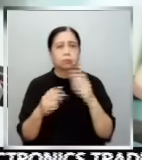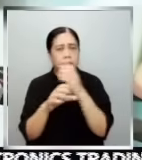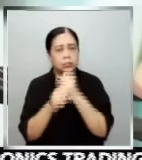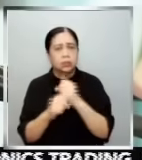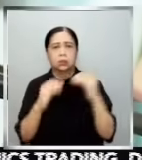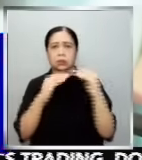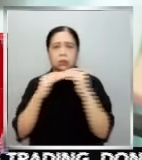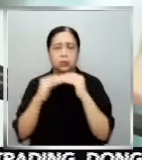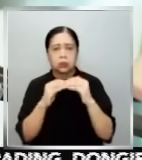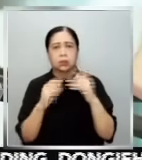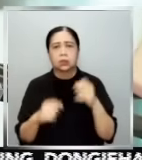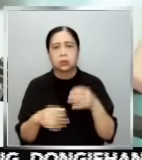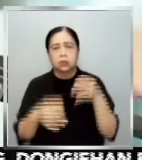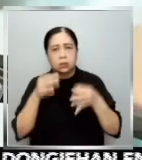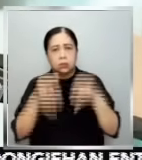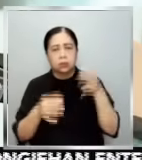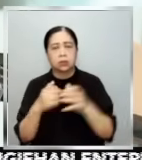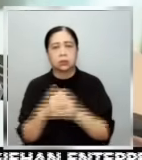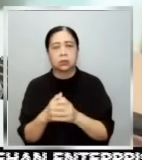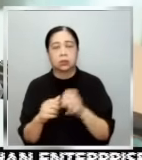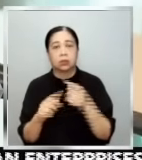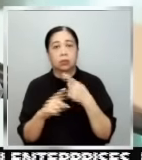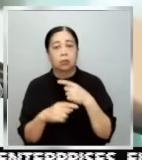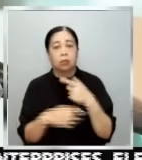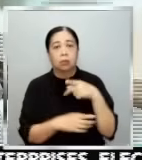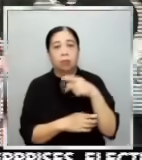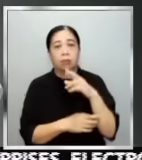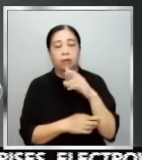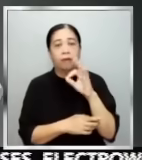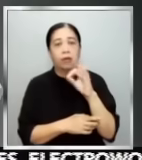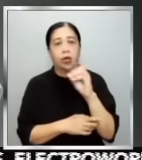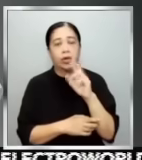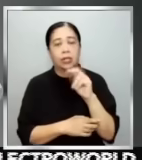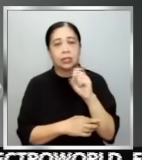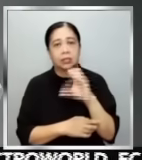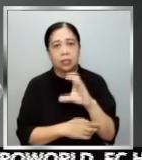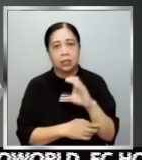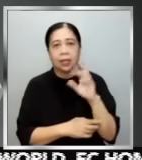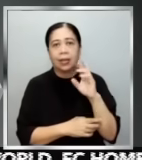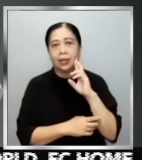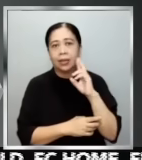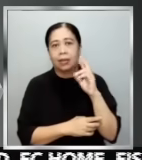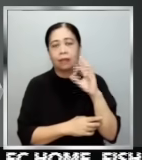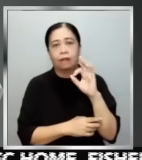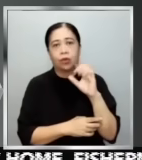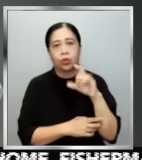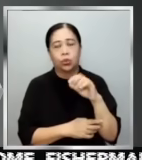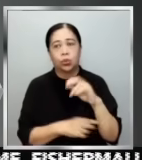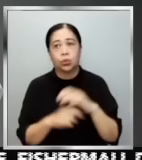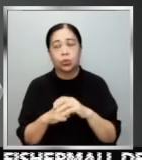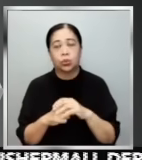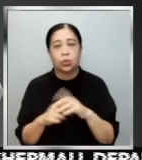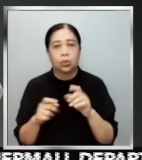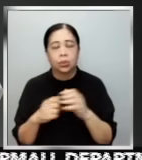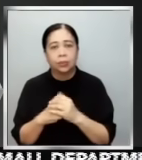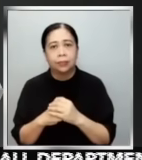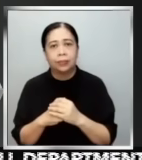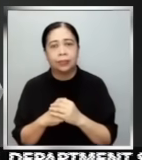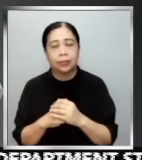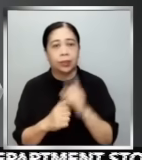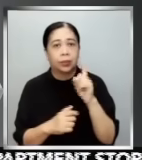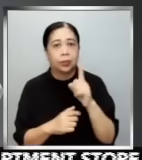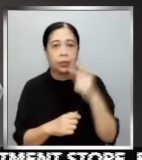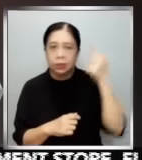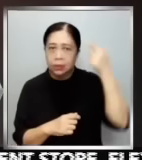batay sa autopsy ng forensic pathologist na si Dr Raquel fortun dalawang tama ng bala ang tinamo ni gemboy isa sa ulo